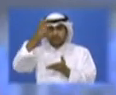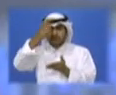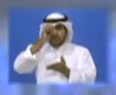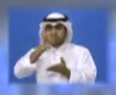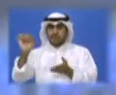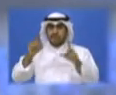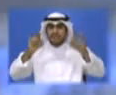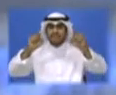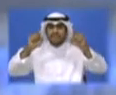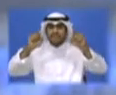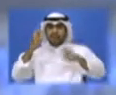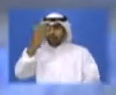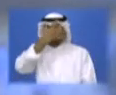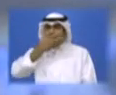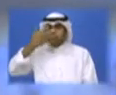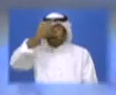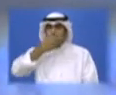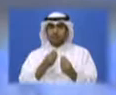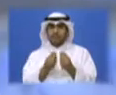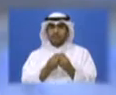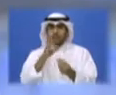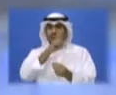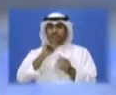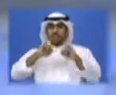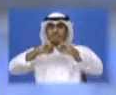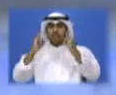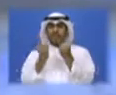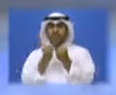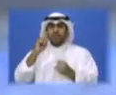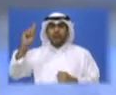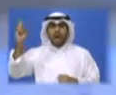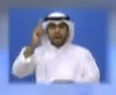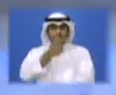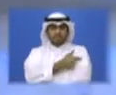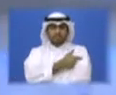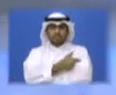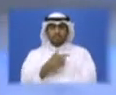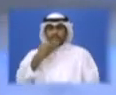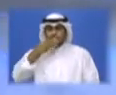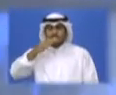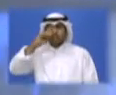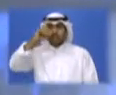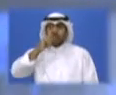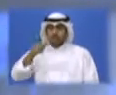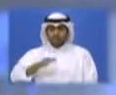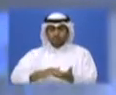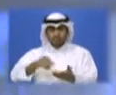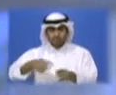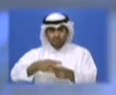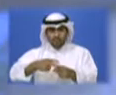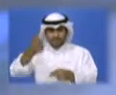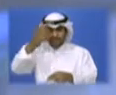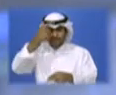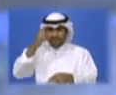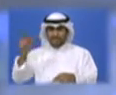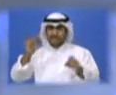مبنية على توصيات منظمة الصحة العالمية، حيث أكدت الوزارة خلو البلاد من فيروس إيبولا منتهجة مبدأ الشفافية